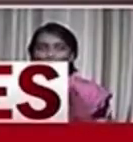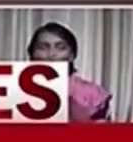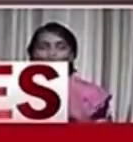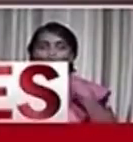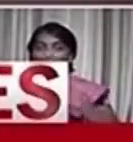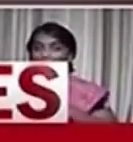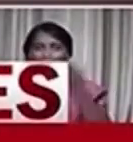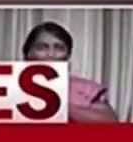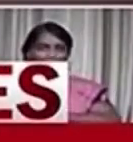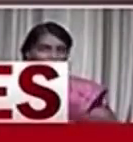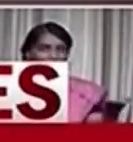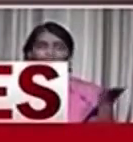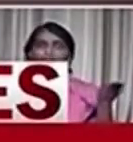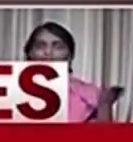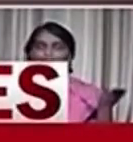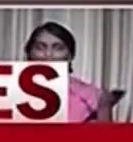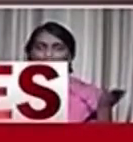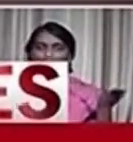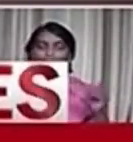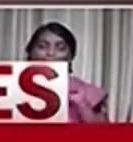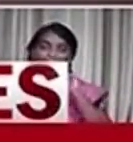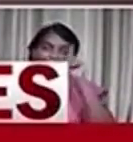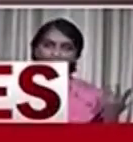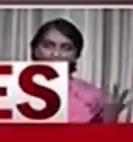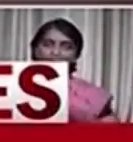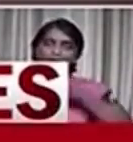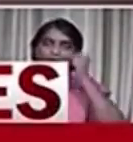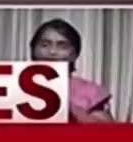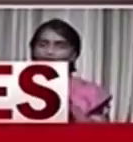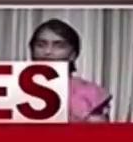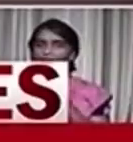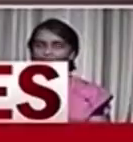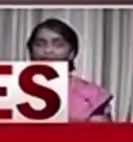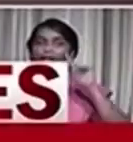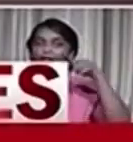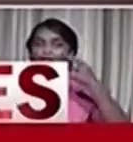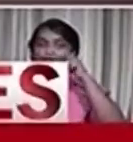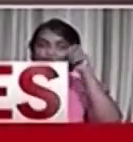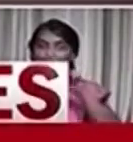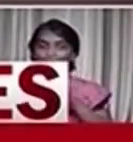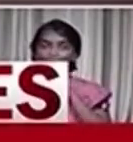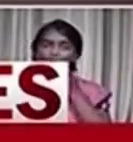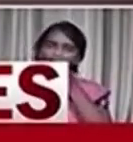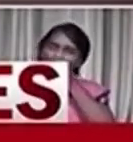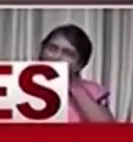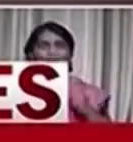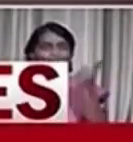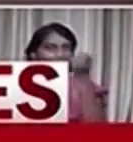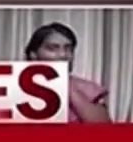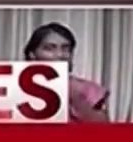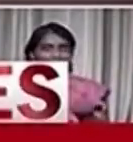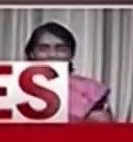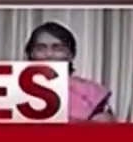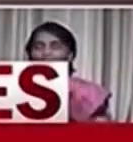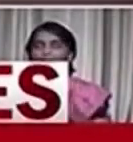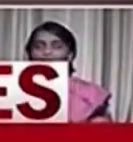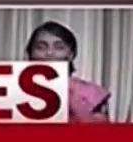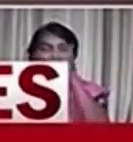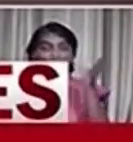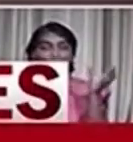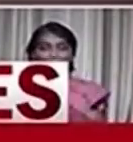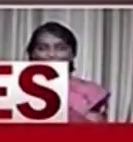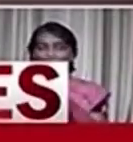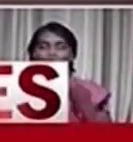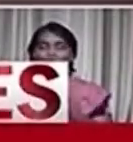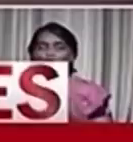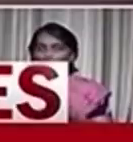the opposition. මේ පාර්ලිමේන්තුවත් ගොබ්බතනක් වෙලා හෙට අනිතර මිනිස්සු මේකට ගහනවාමයි එක පක්ෂක